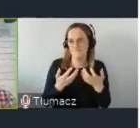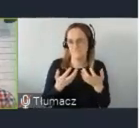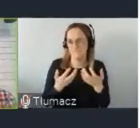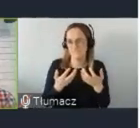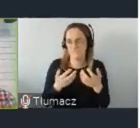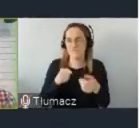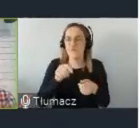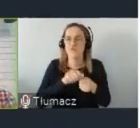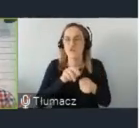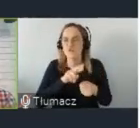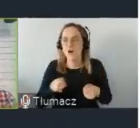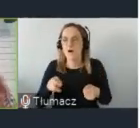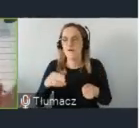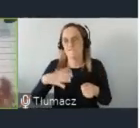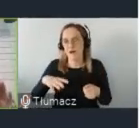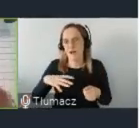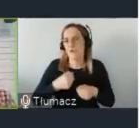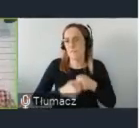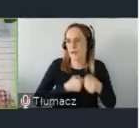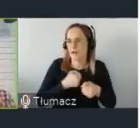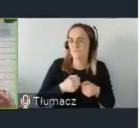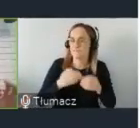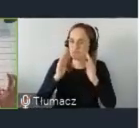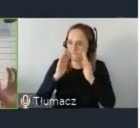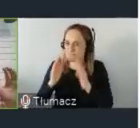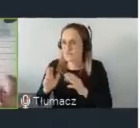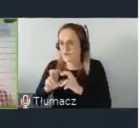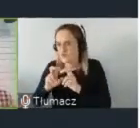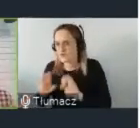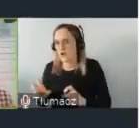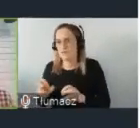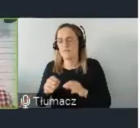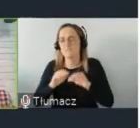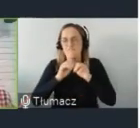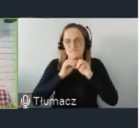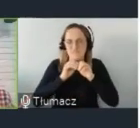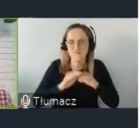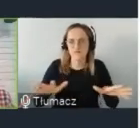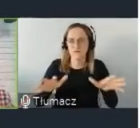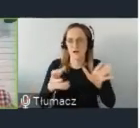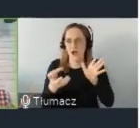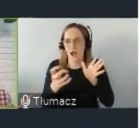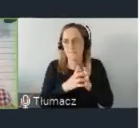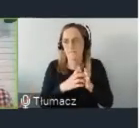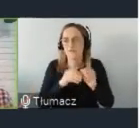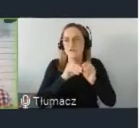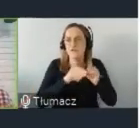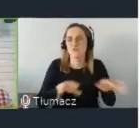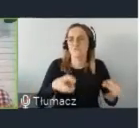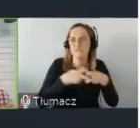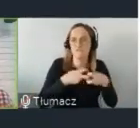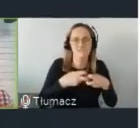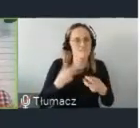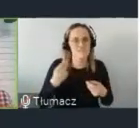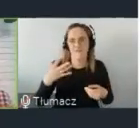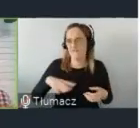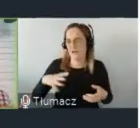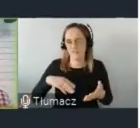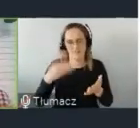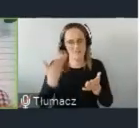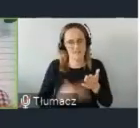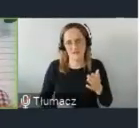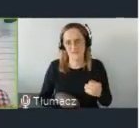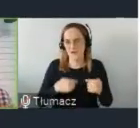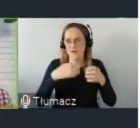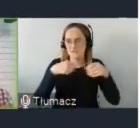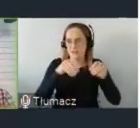rzeczy, którymi warto pracować, w ogóle poświęcę na nie czas. Mnóstwo jest aplikacji rzeczywistości rozszerzonej, na które nie warto tracić czasu w